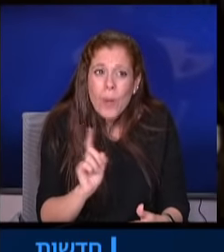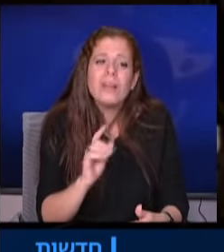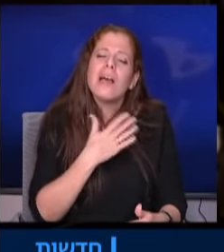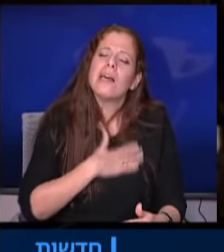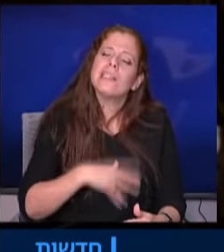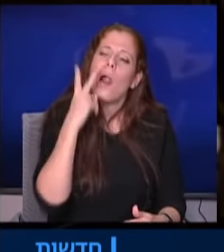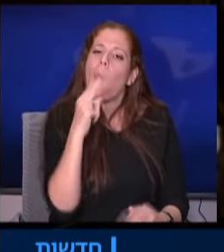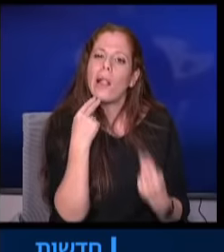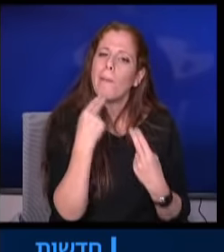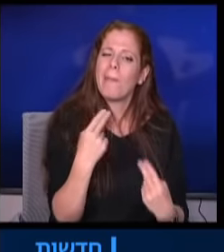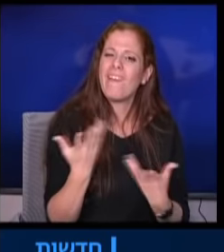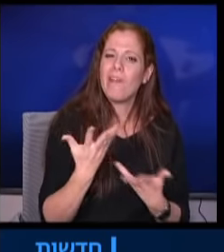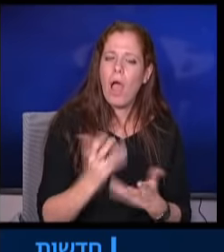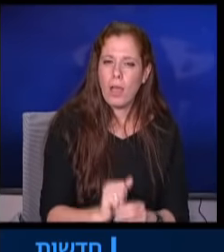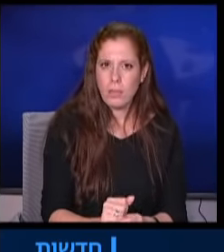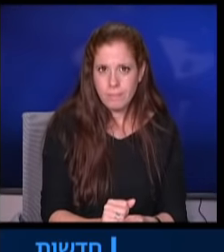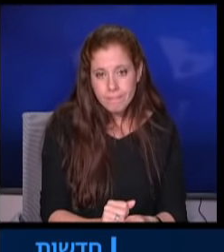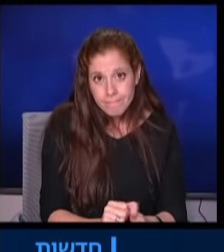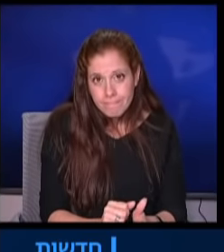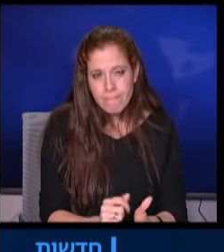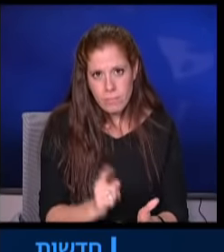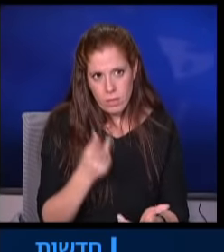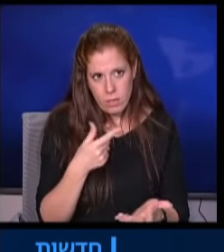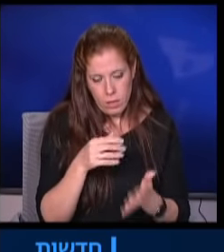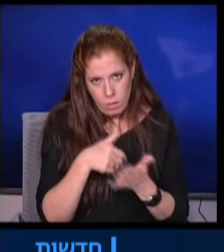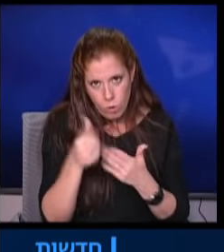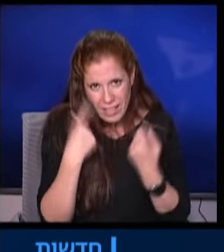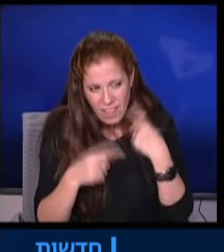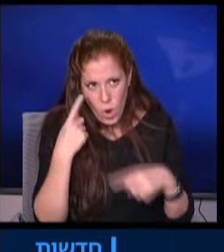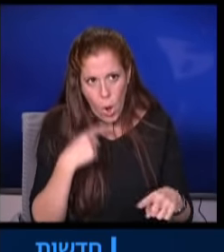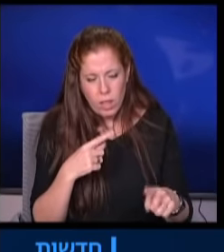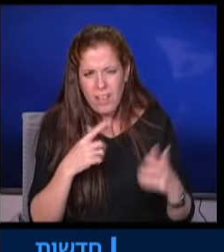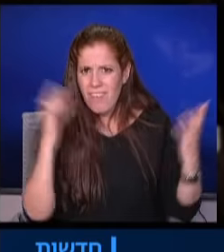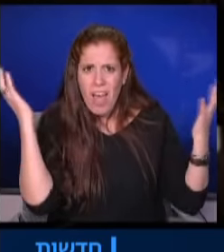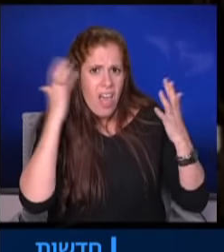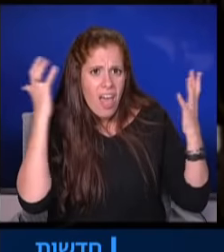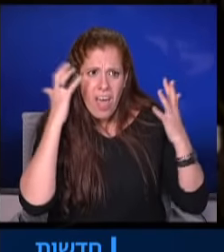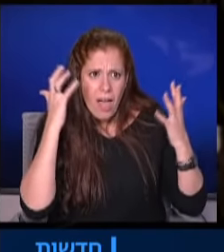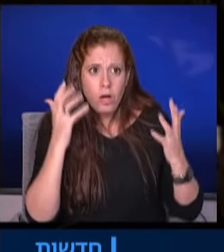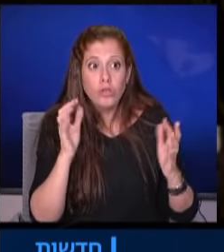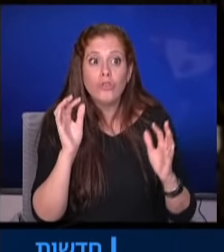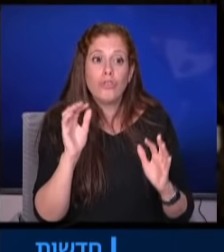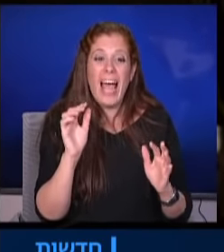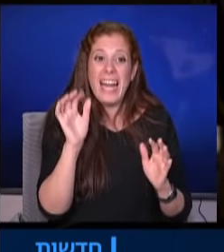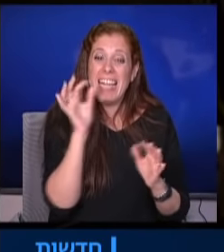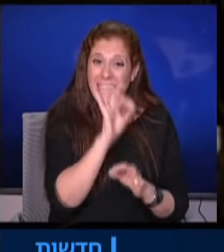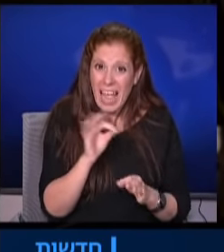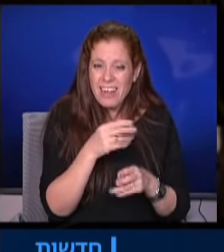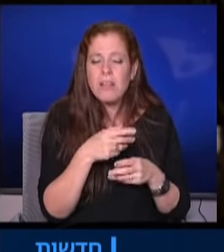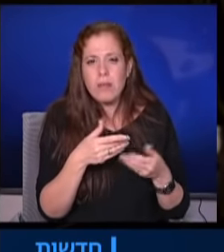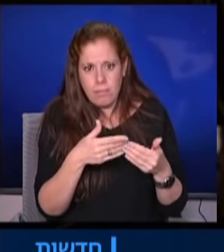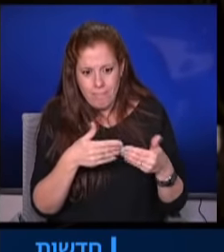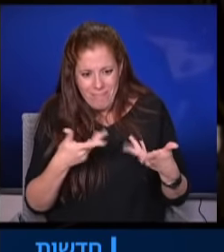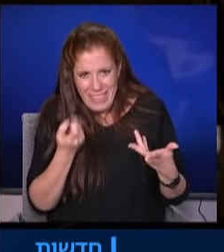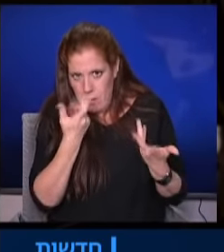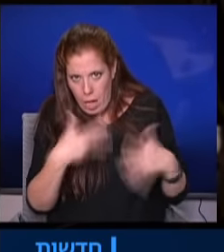אני בעצם מגיבה. והמשכתי לפקוד. ולהיות בהיסטריה שלי, שאני עדיין חצי ערומה על המיטת